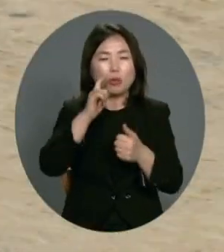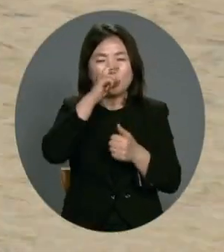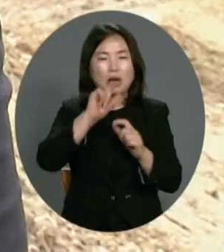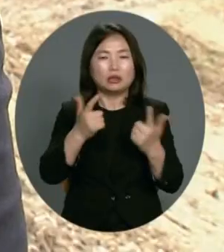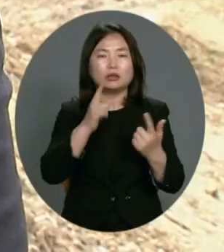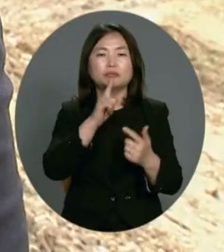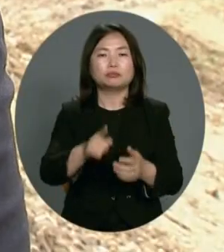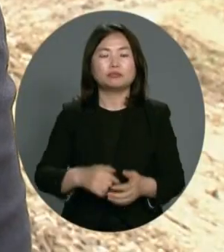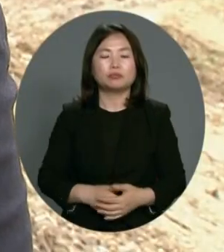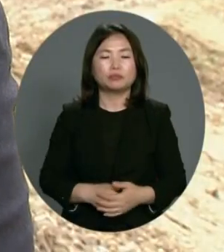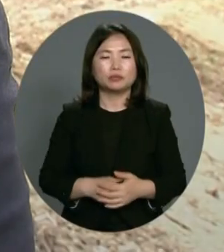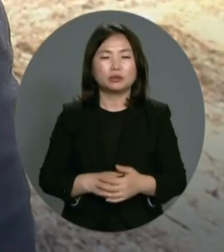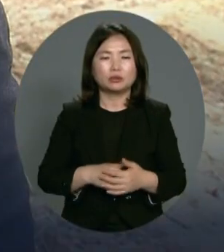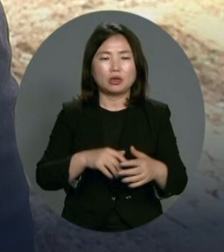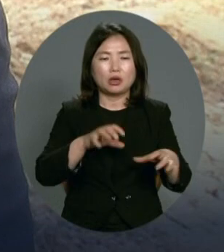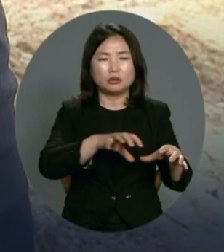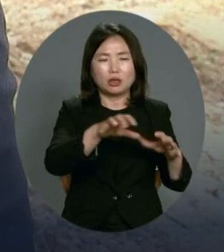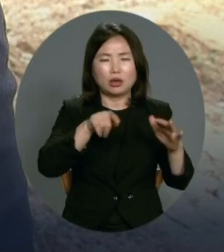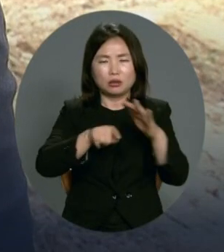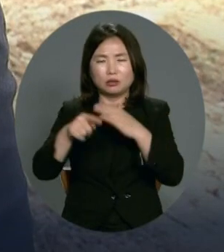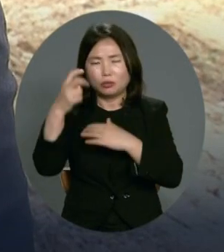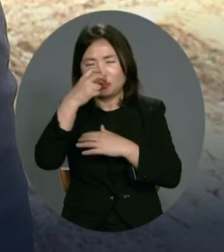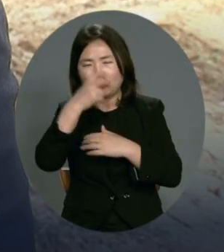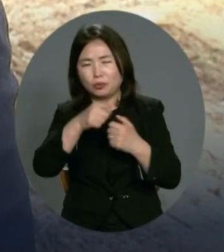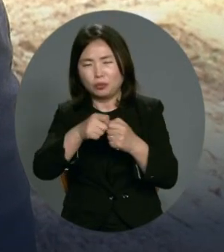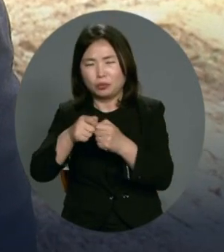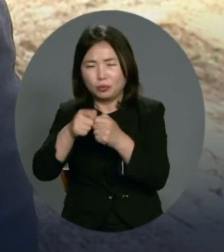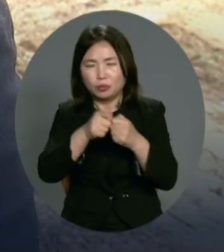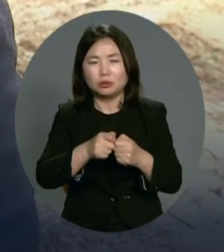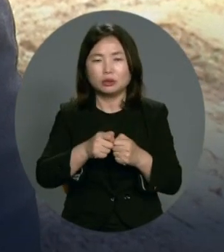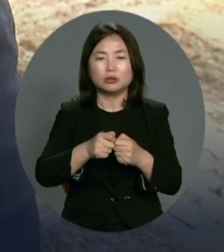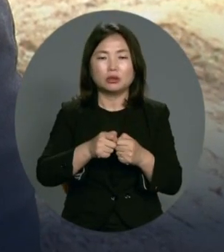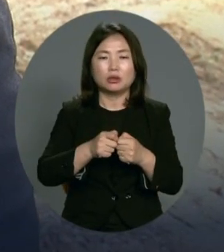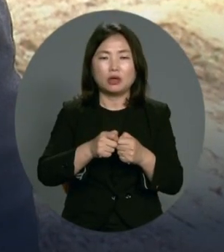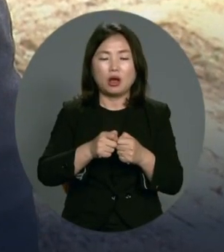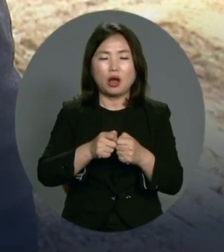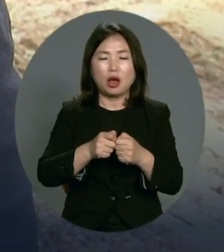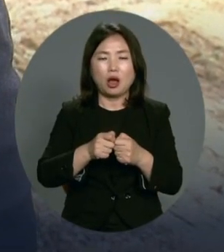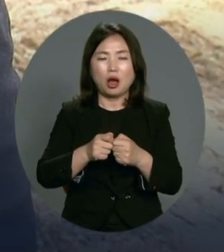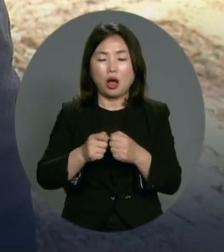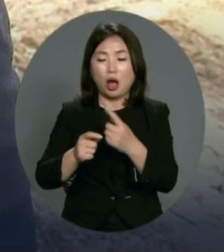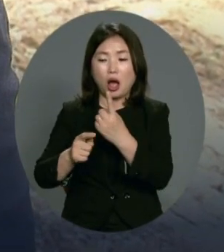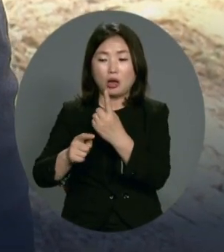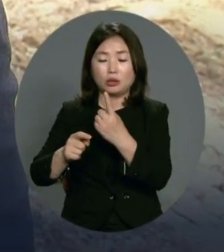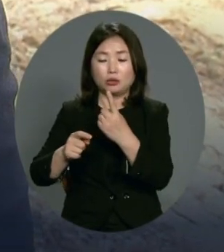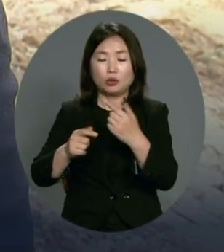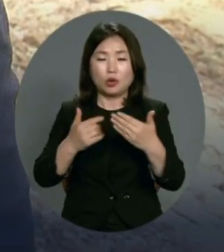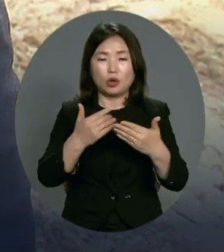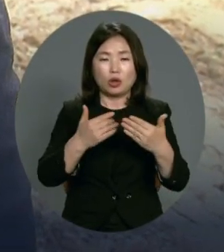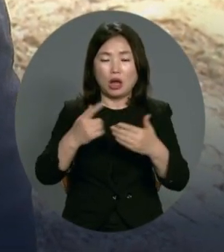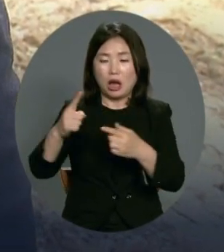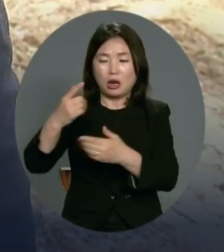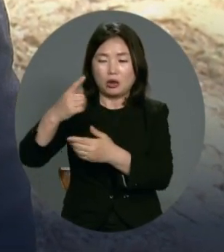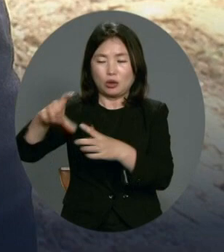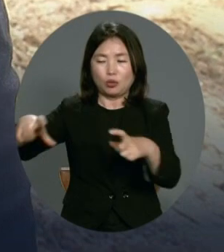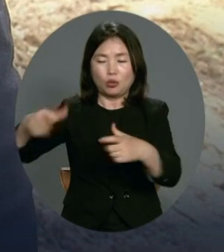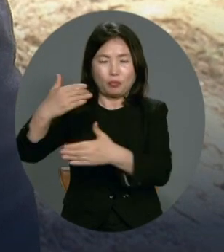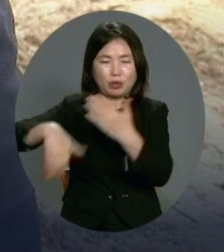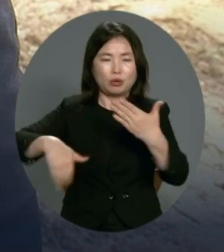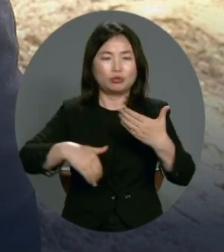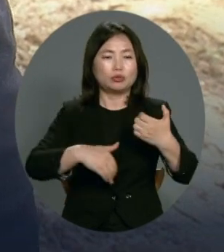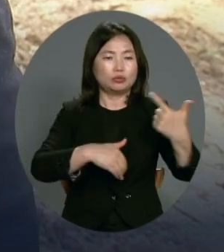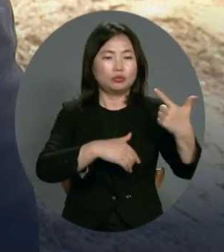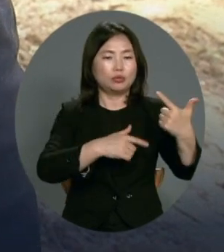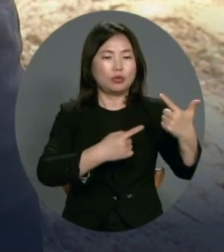전수조사를 했습니다 그래서 토양조사 결과 한 필지 밀폐행 96필지는 안전한